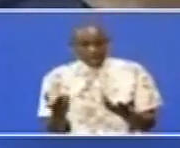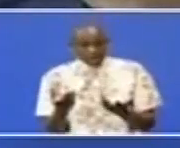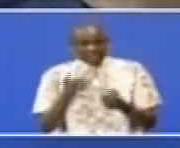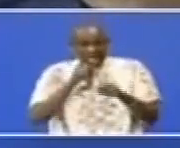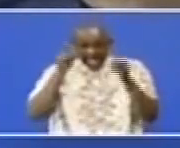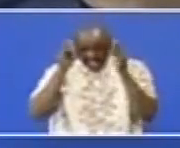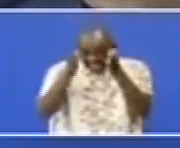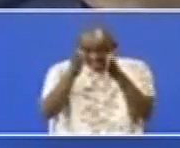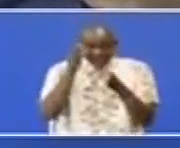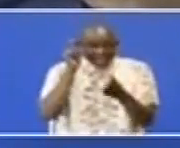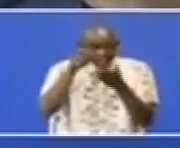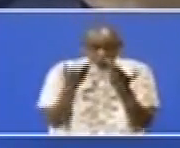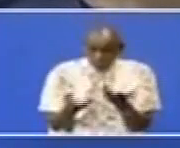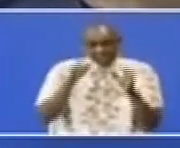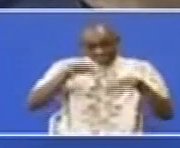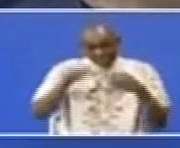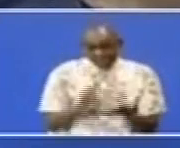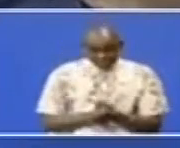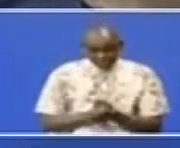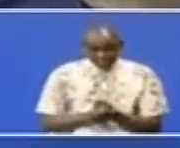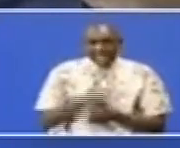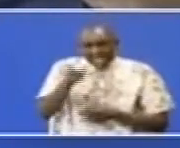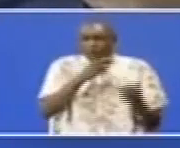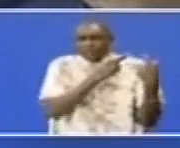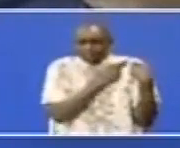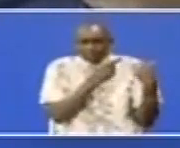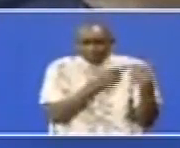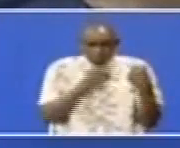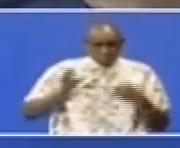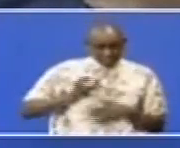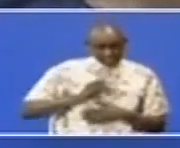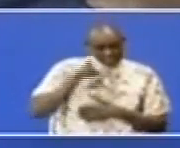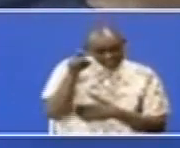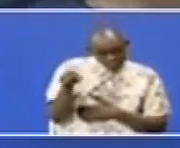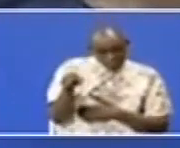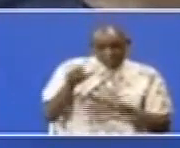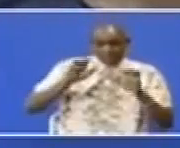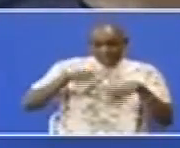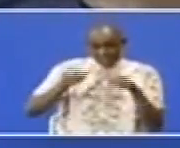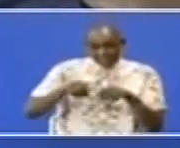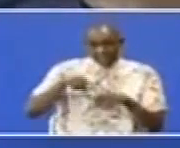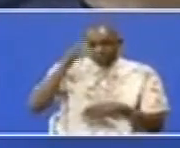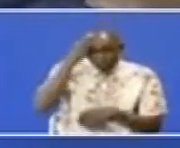kwenye masala yanayofungamana na kilimo. Sasa ni jukumu ya kamati ya bunge inayohusiana na masala ya kilimo